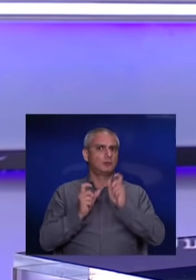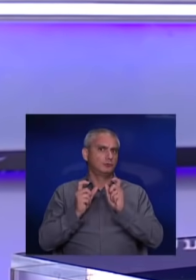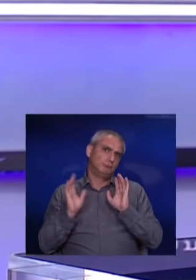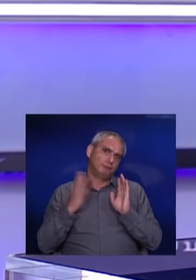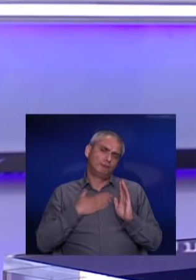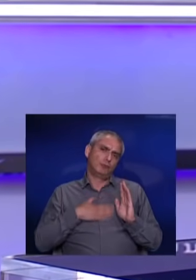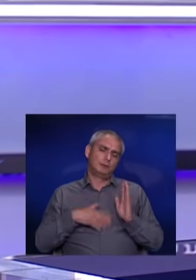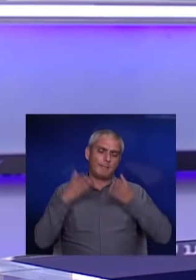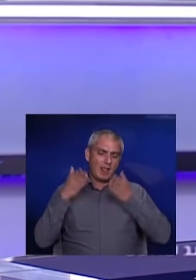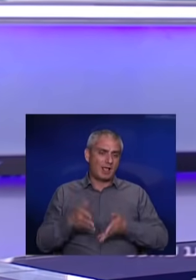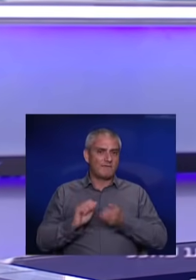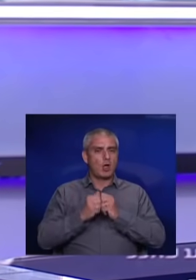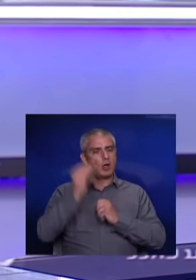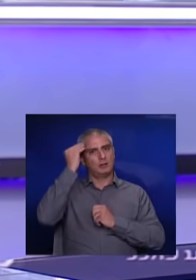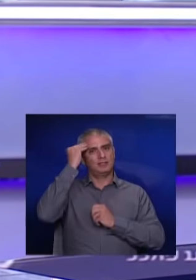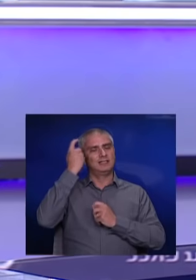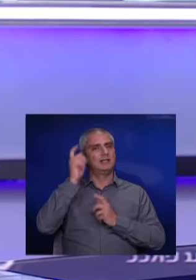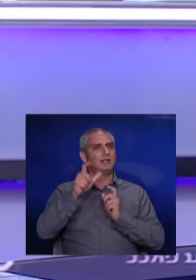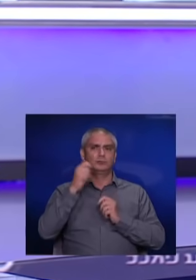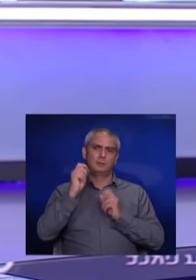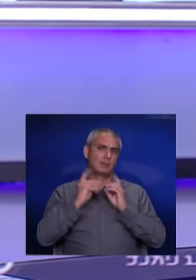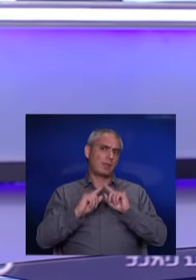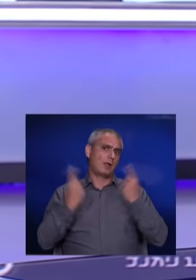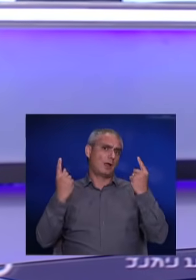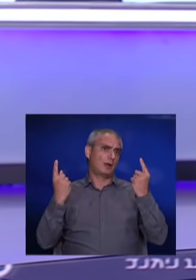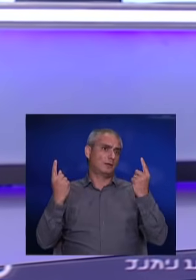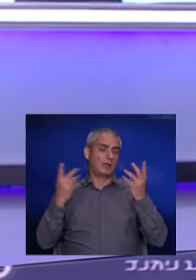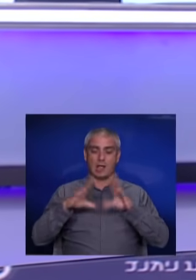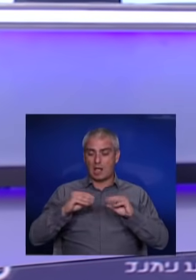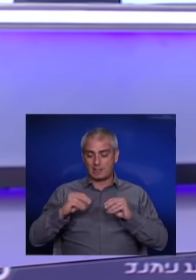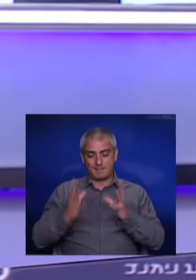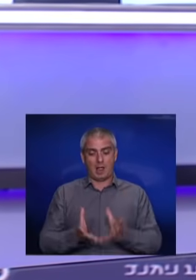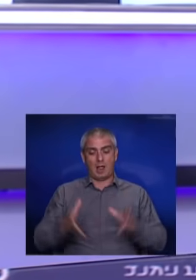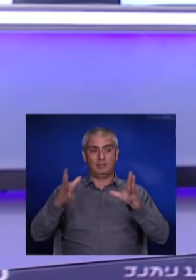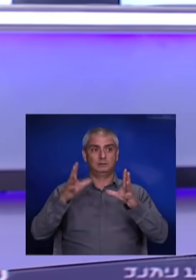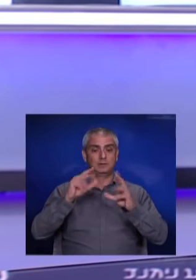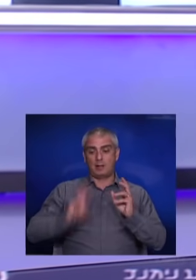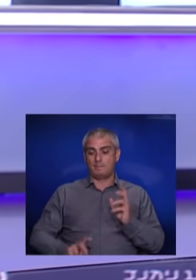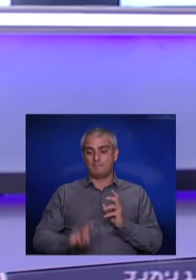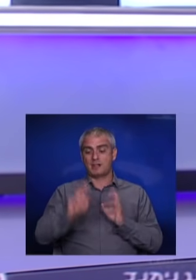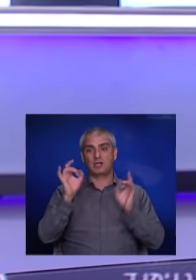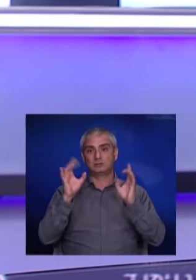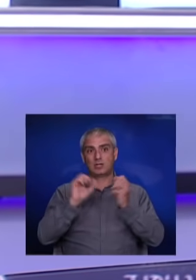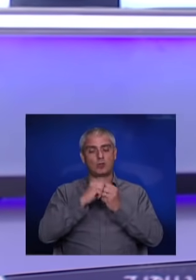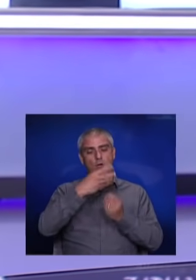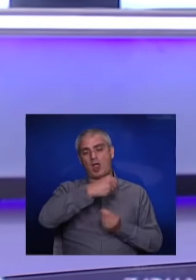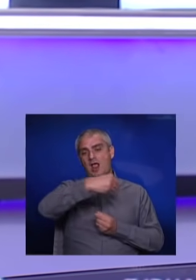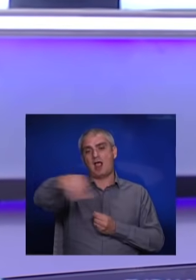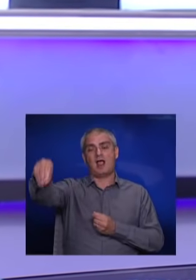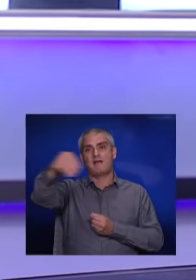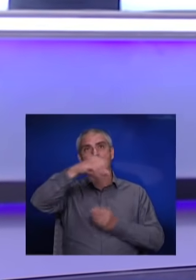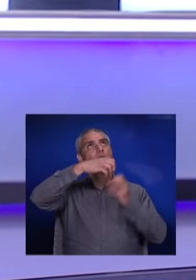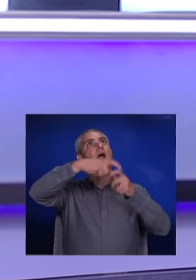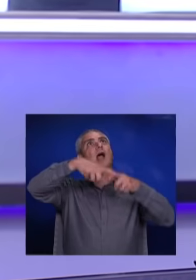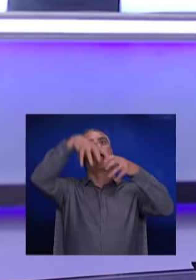שבוחרים להיקבר או להנציח את יקיריהם בדרך אחרת, באדמה בעציץ, על המדרגות בסלון, לפזר את האפר מכדור פורח